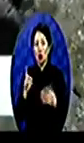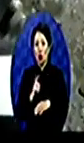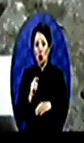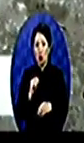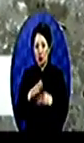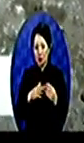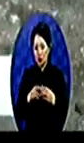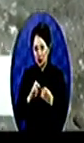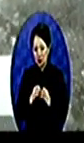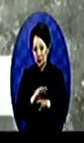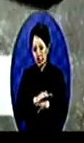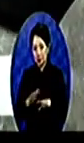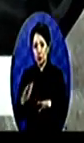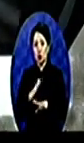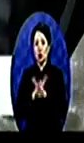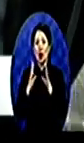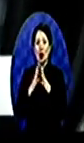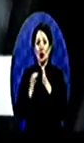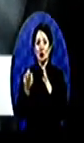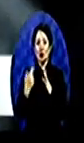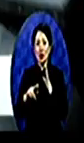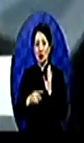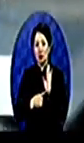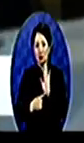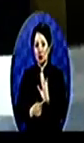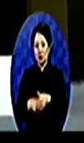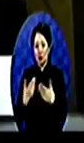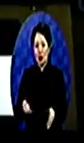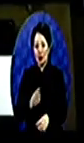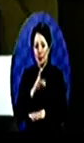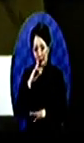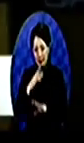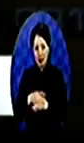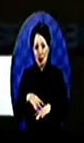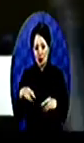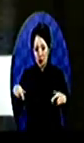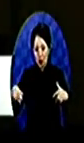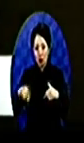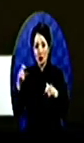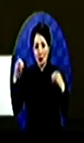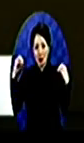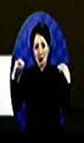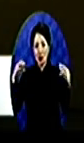сард замаа ашиглалтанд оруулах юм байна. Хоёр урсгал машин зам, явган хүний зам гэрэлтүүлэх гэх мэтчлэн